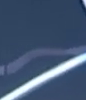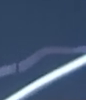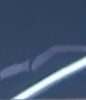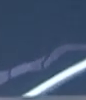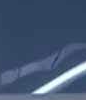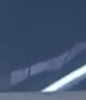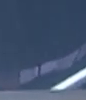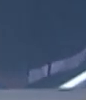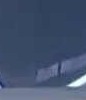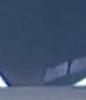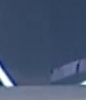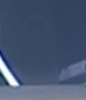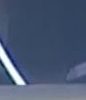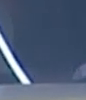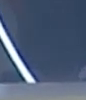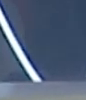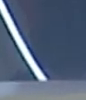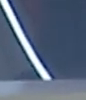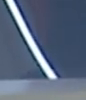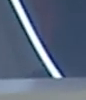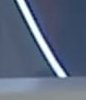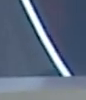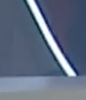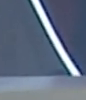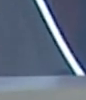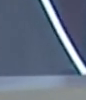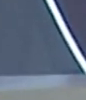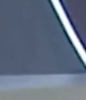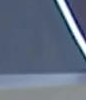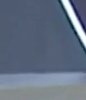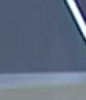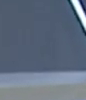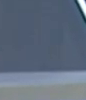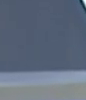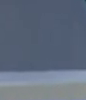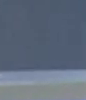YouTube-тағы арнамызға тіркеліңіз, лүпіл қойып, қоңырауды басыңыз.